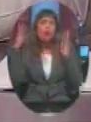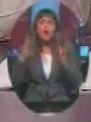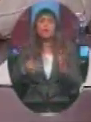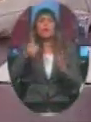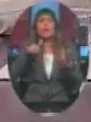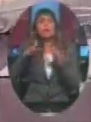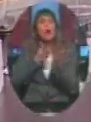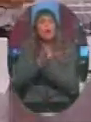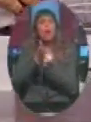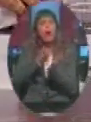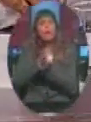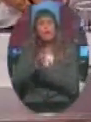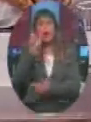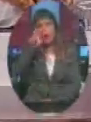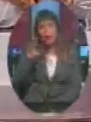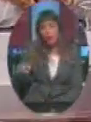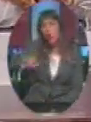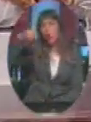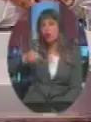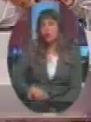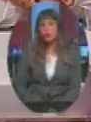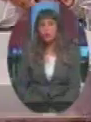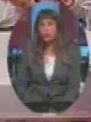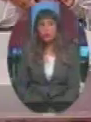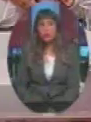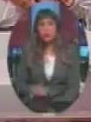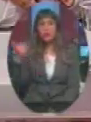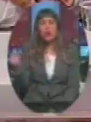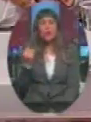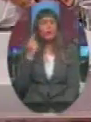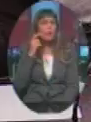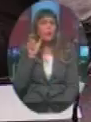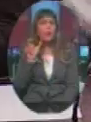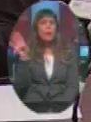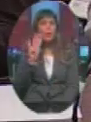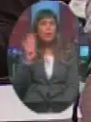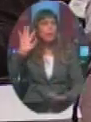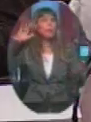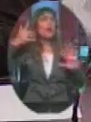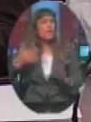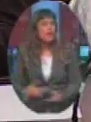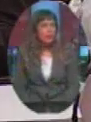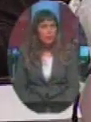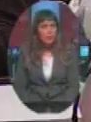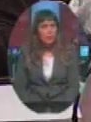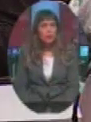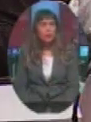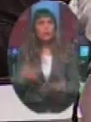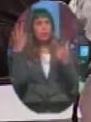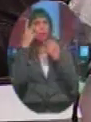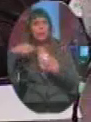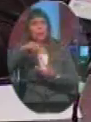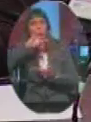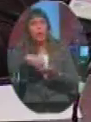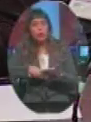שטרן. ואתה גם חבר הכנסת שטרן. אתם רק שומעים נתניהו, מתחרפן לכם המוח. אנחנו מצפים מכם לחתום וגם יש